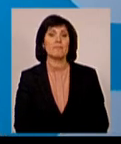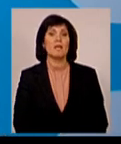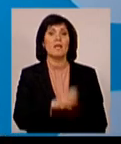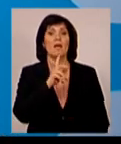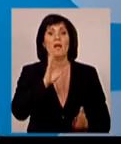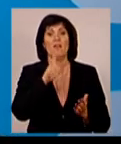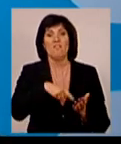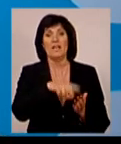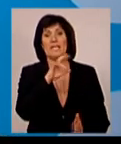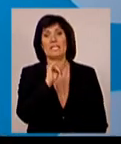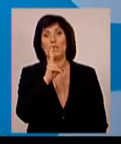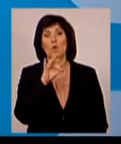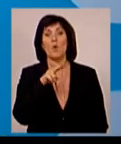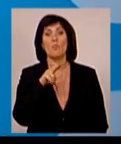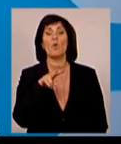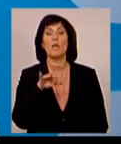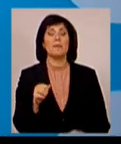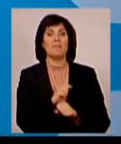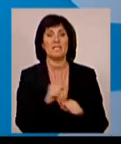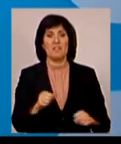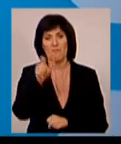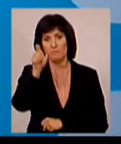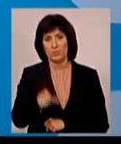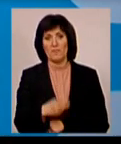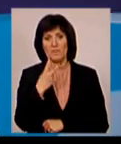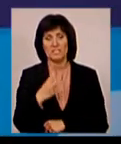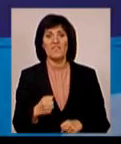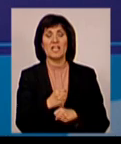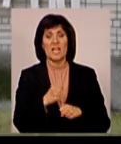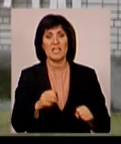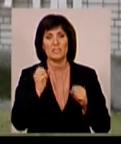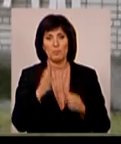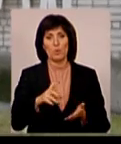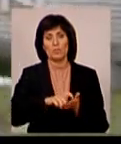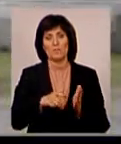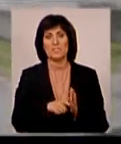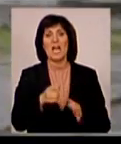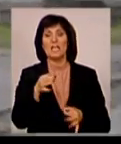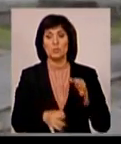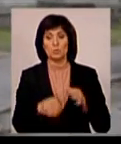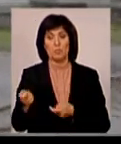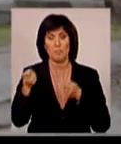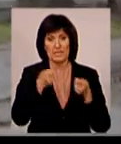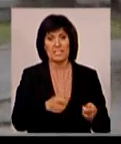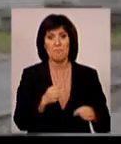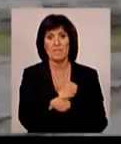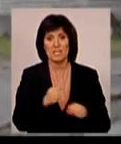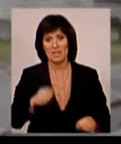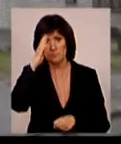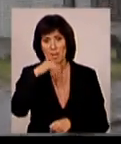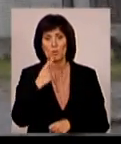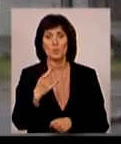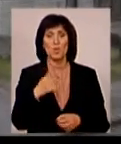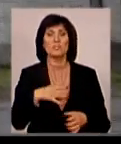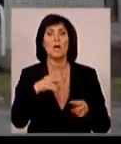У Нікополі чоловік підірвав дві гранати просто в залі суду. Там сьогодні слухали кримінальну справу про вбивство. Приніс гранати і підірвав їх батько